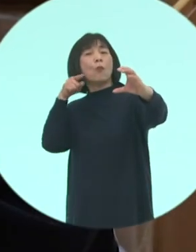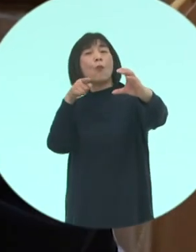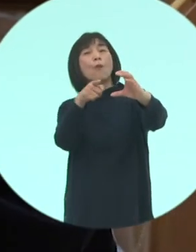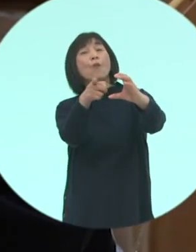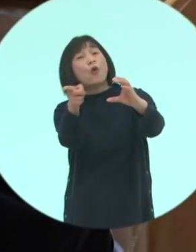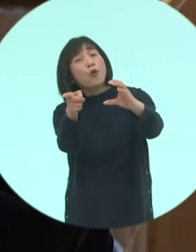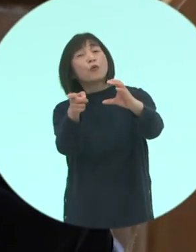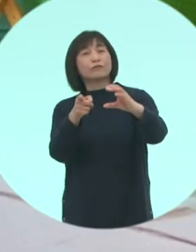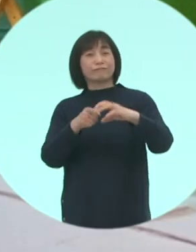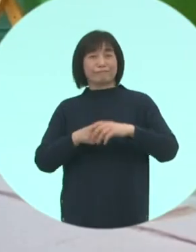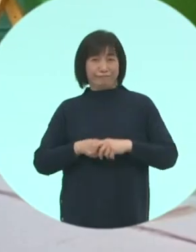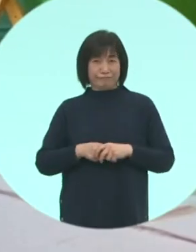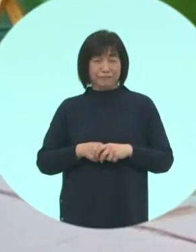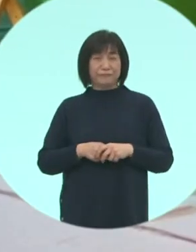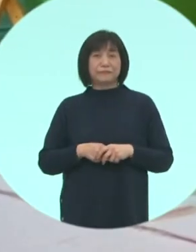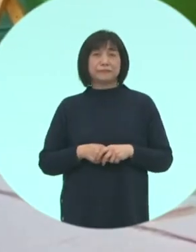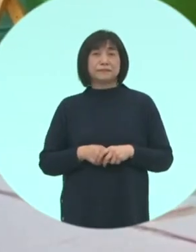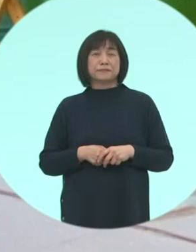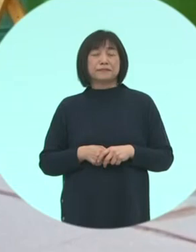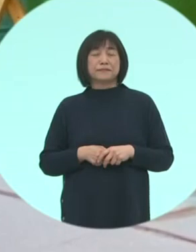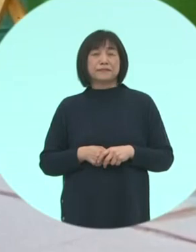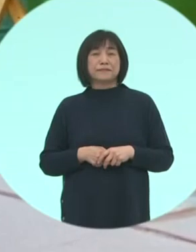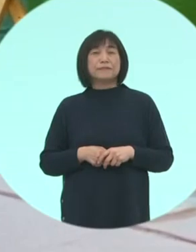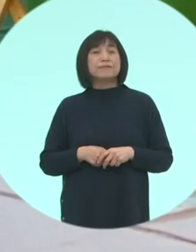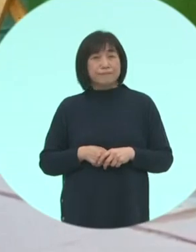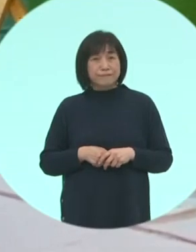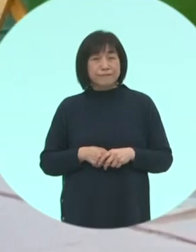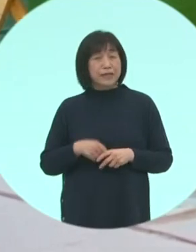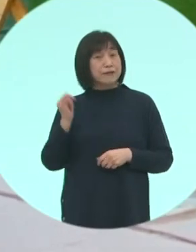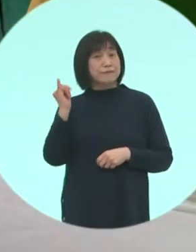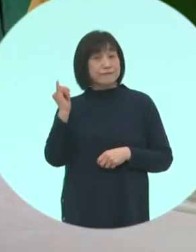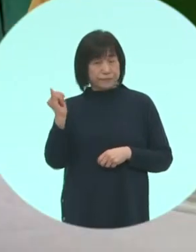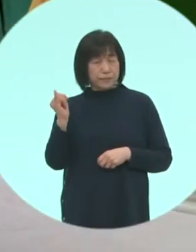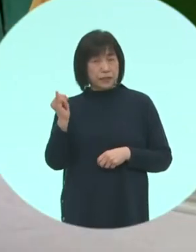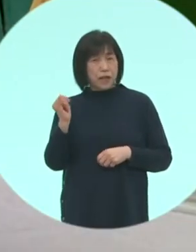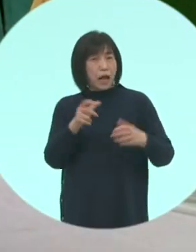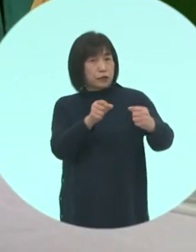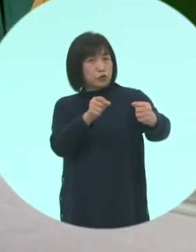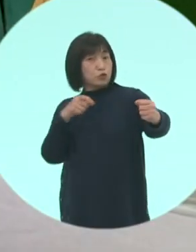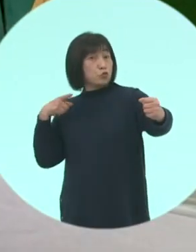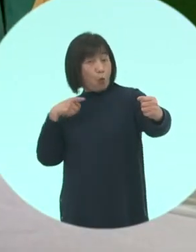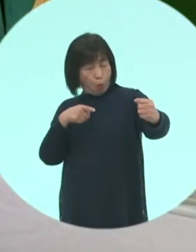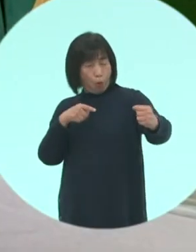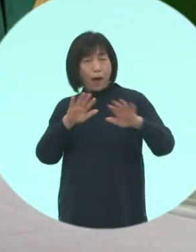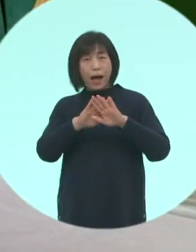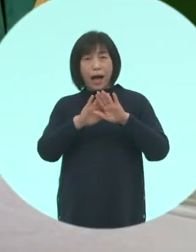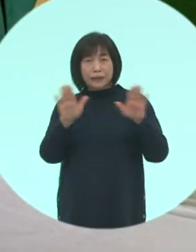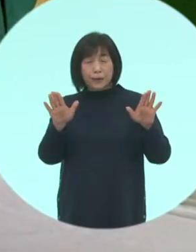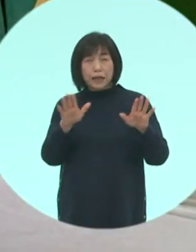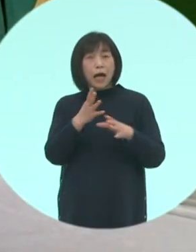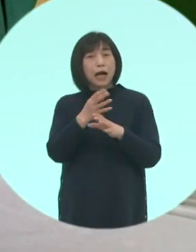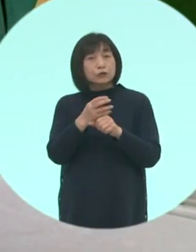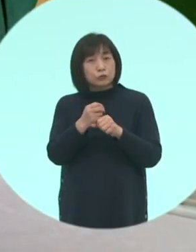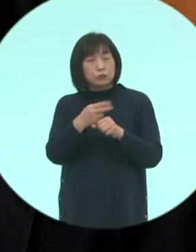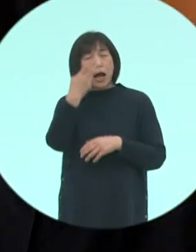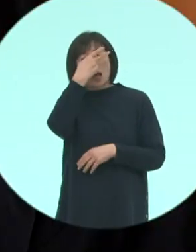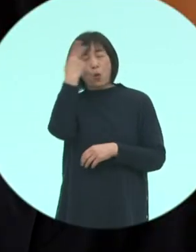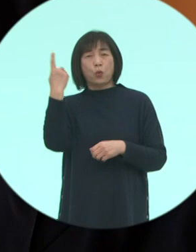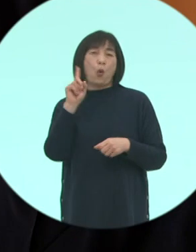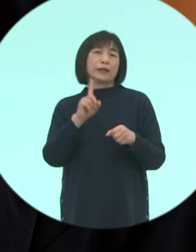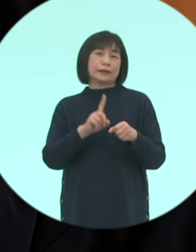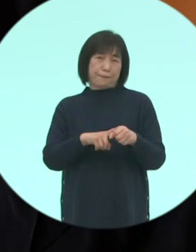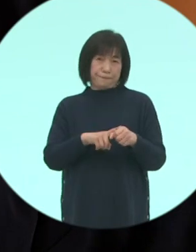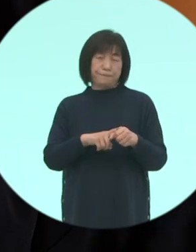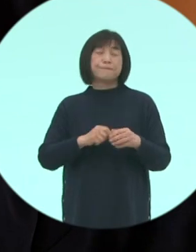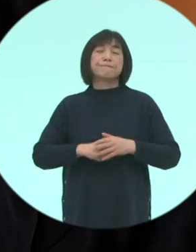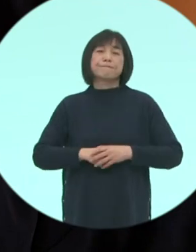飛んできますので。 そんな古田さんが弓道を始めたのは高校1年の時。 結果